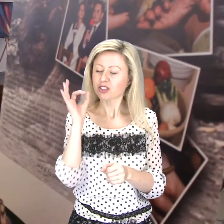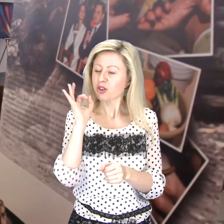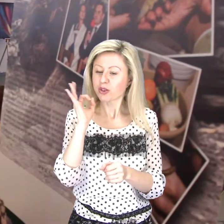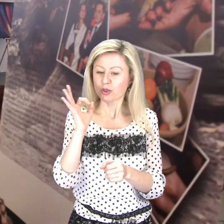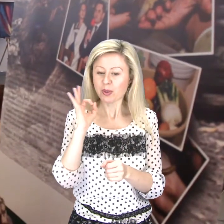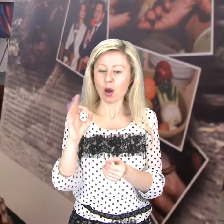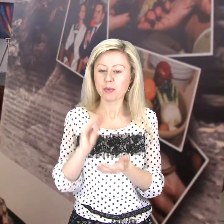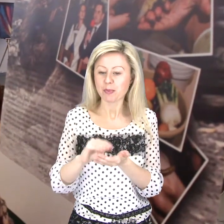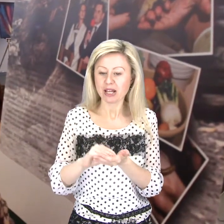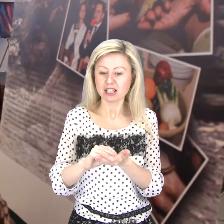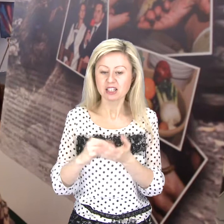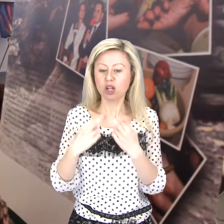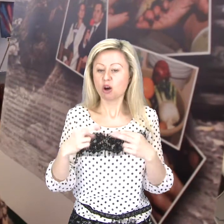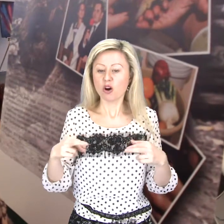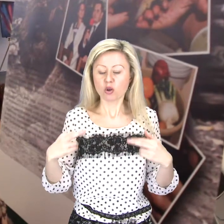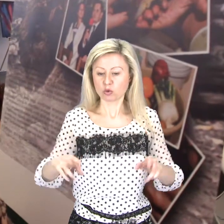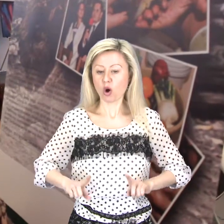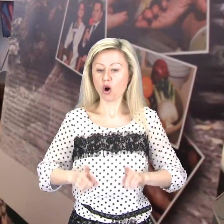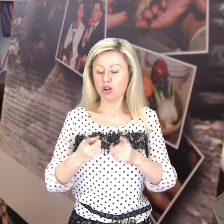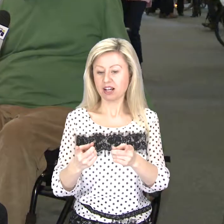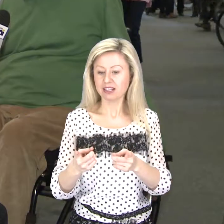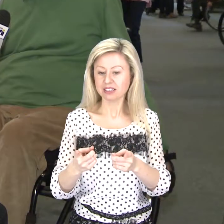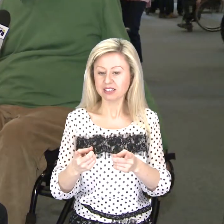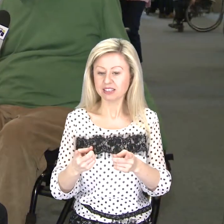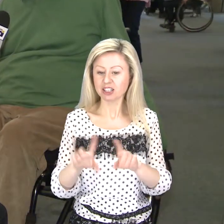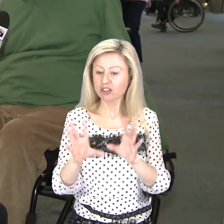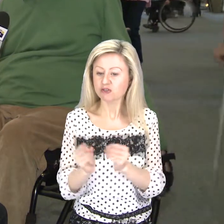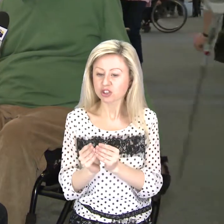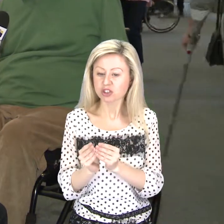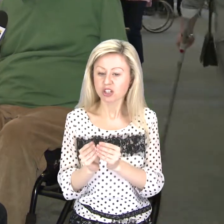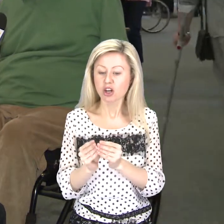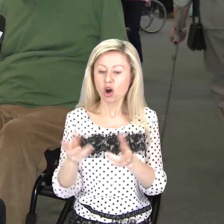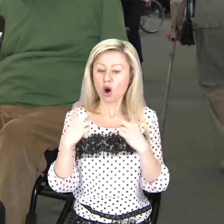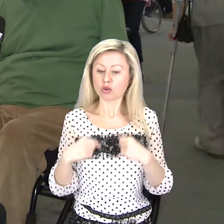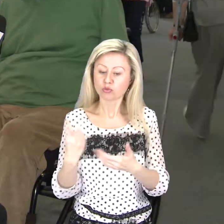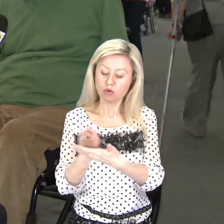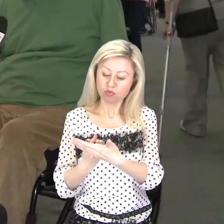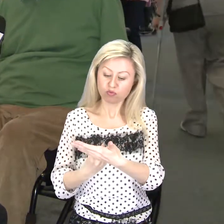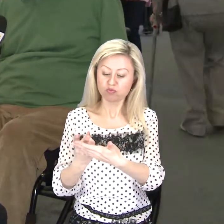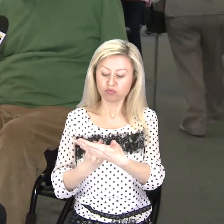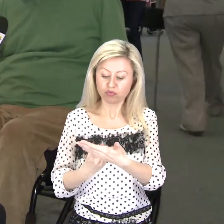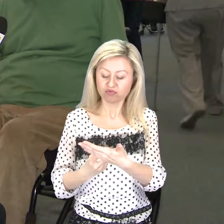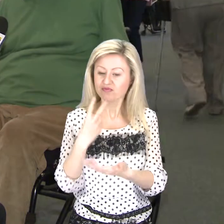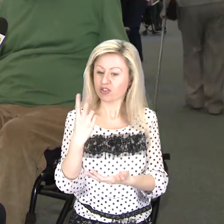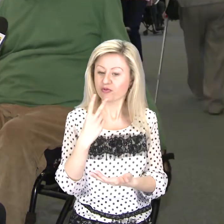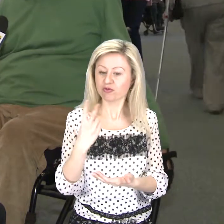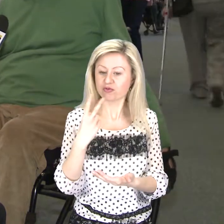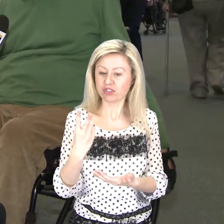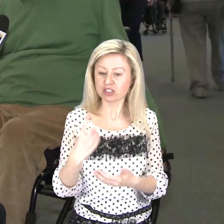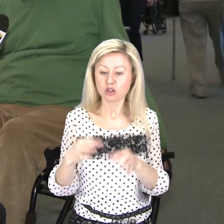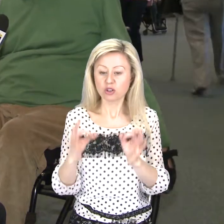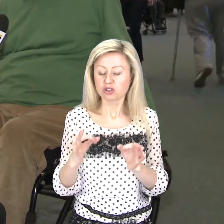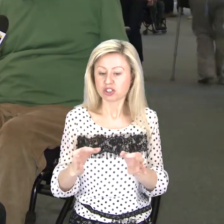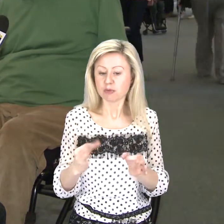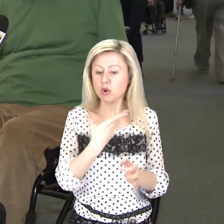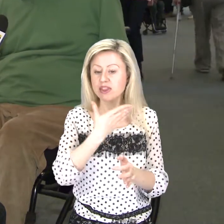dla nie tylko organizacji pozarządowych, ale również dla tych odbiorców. Przecież te organizacje działają na rzecz osób niepełnosprawnych, tych, których dzisiaj